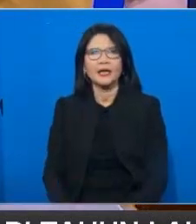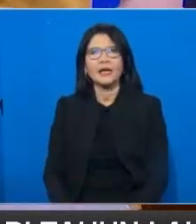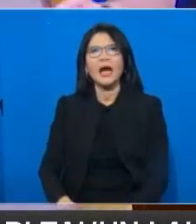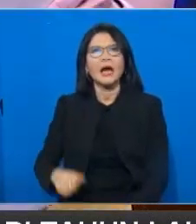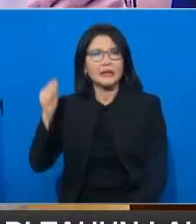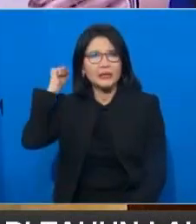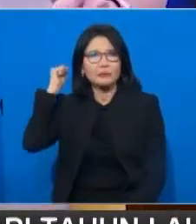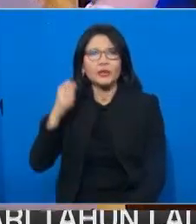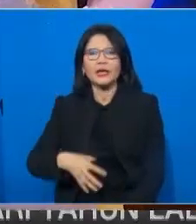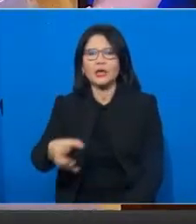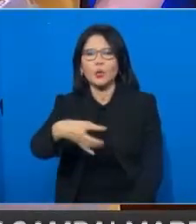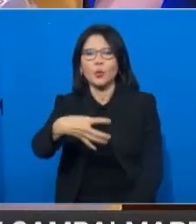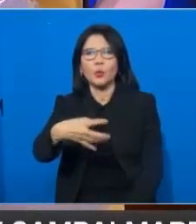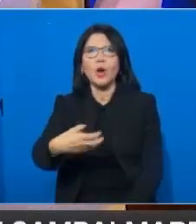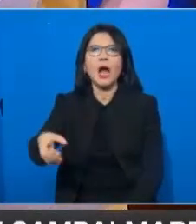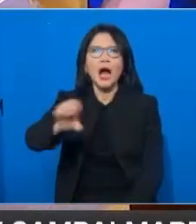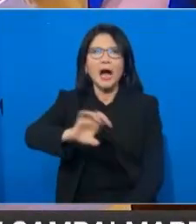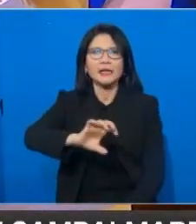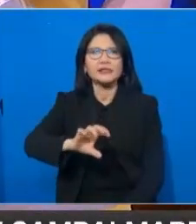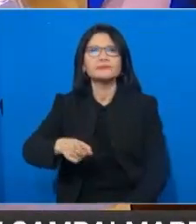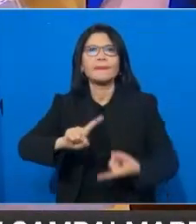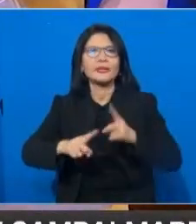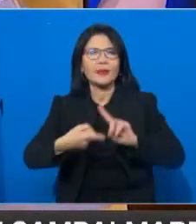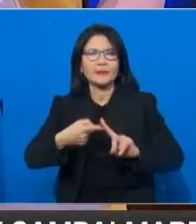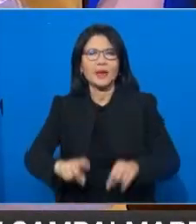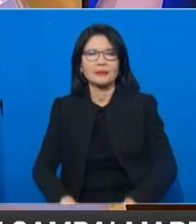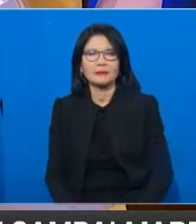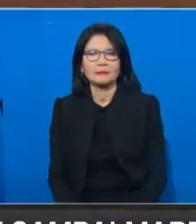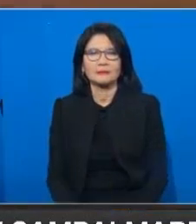korban sedang asik menggelar arisan bersama dengan teman-temannya.